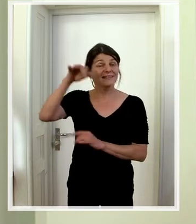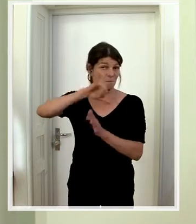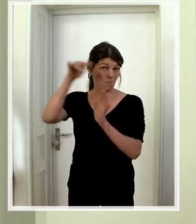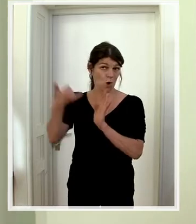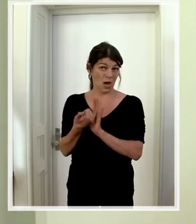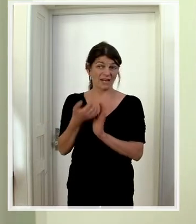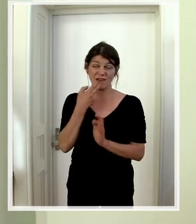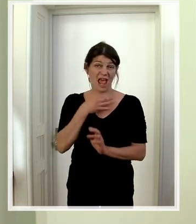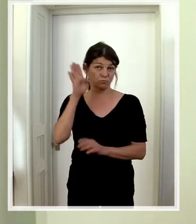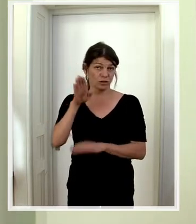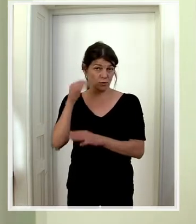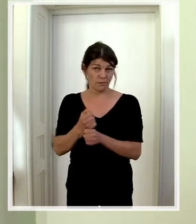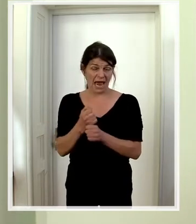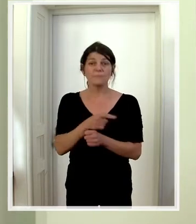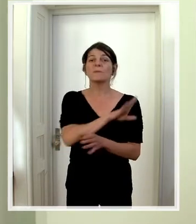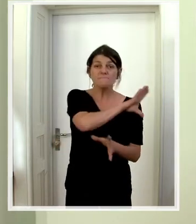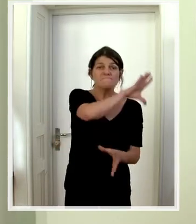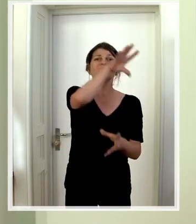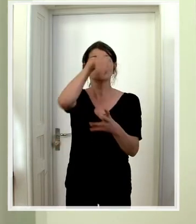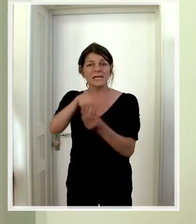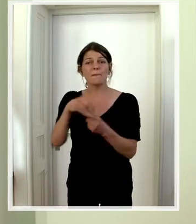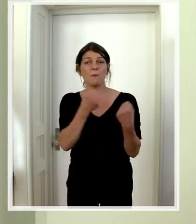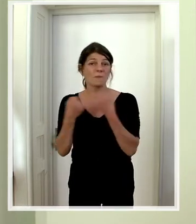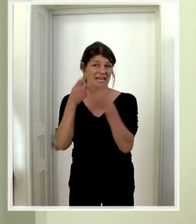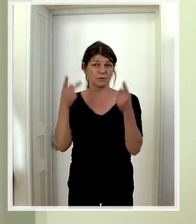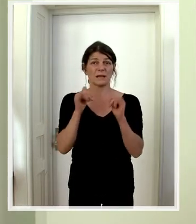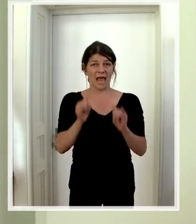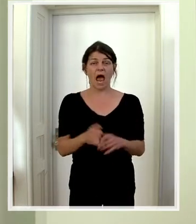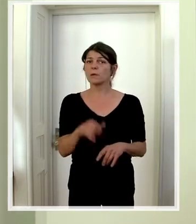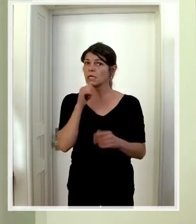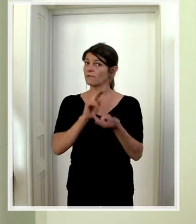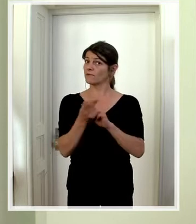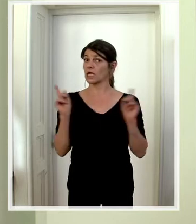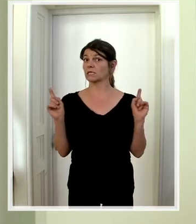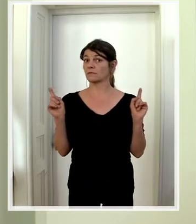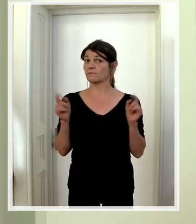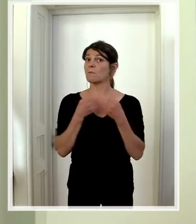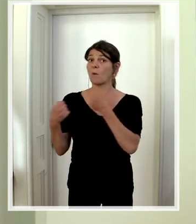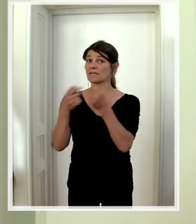ein Teil von dem Mobilitätskonzept. Aber man soll das eben nicht verwechseln mit dem